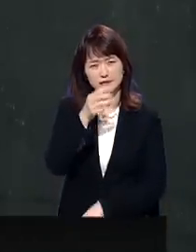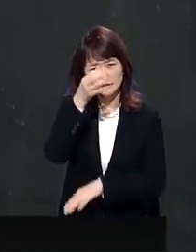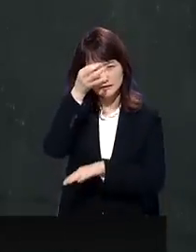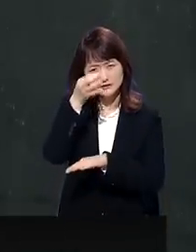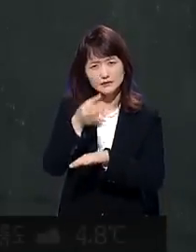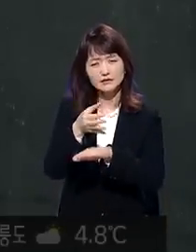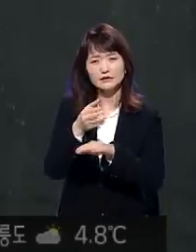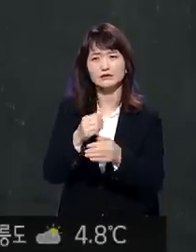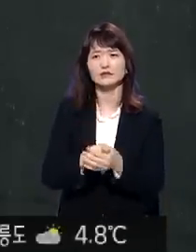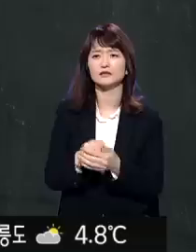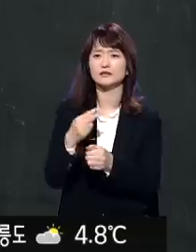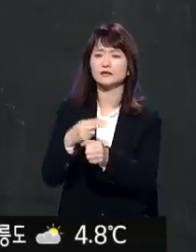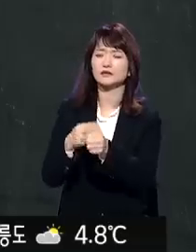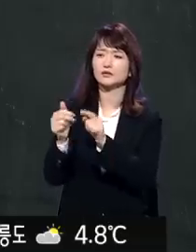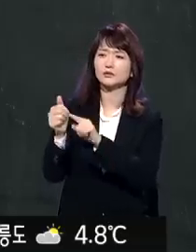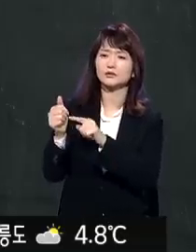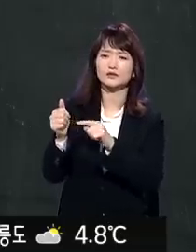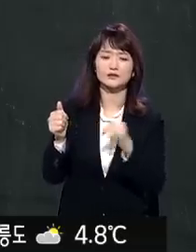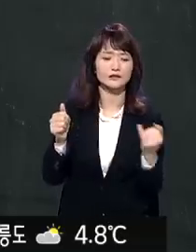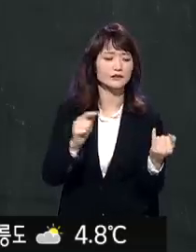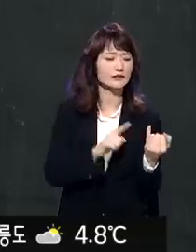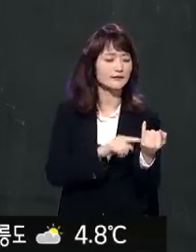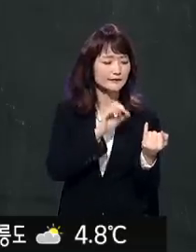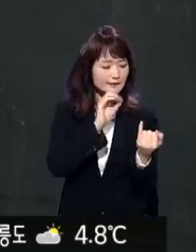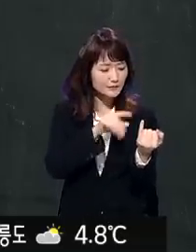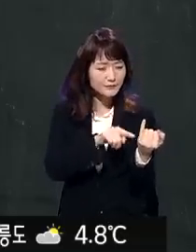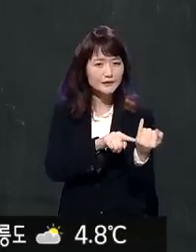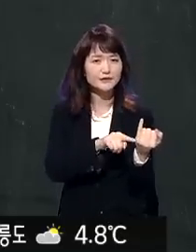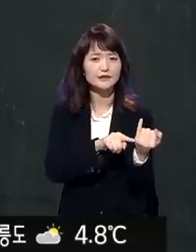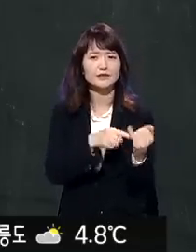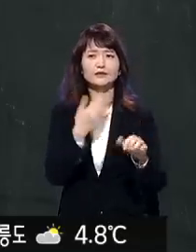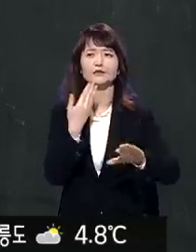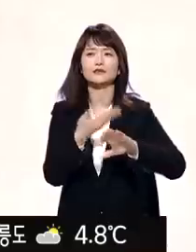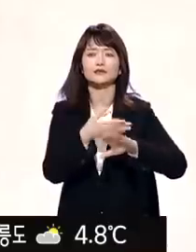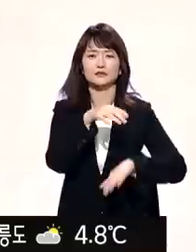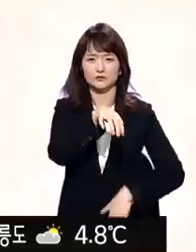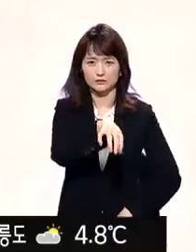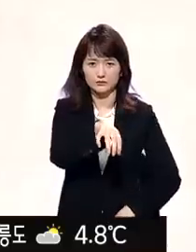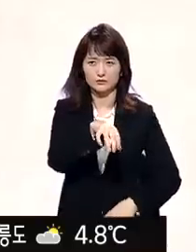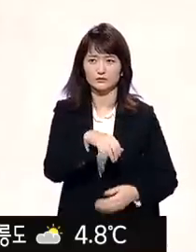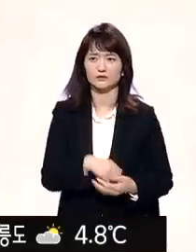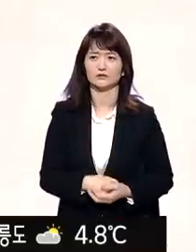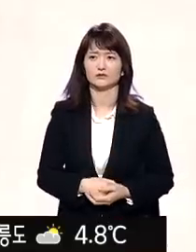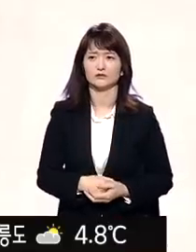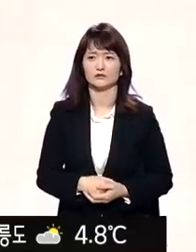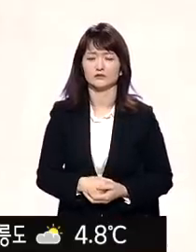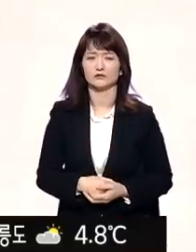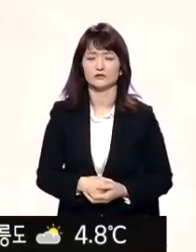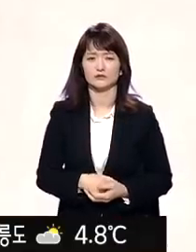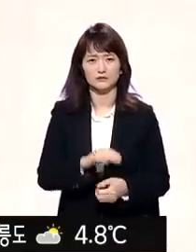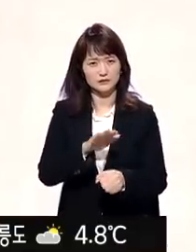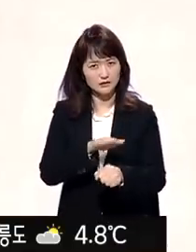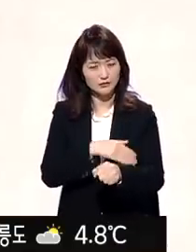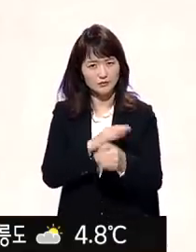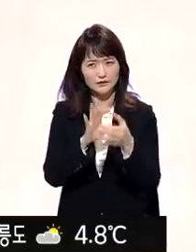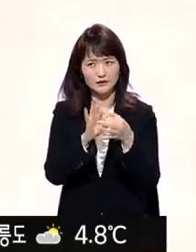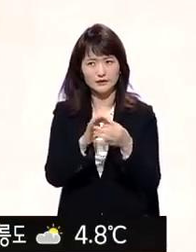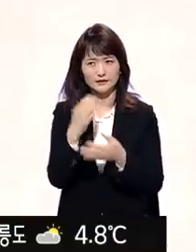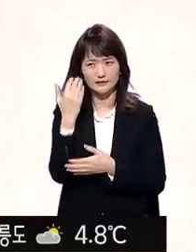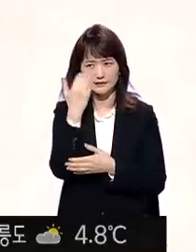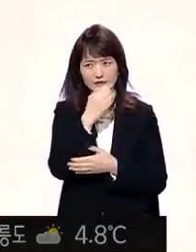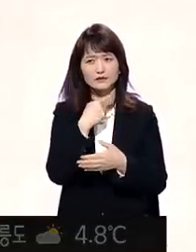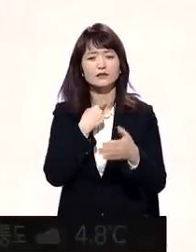죄송스러운데 이 교사가 아이에게 뭐라고 말하는가 하면 다른 곳에서 이러한 어떤 부적절한 행위, 즉 성경험을 하는